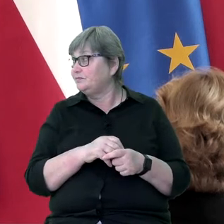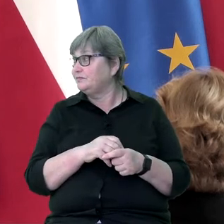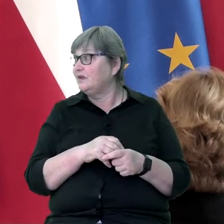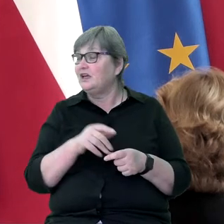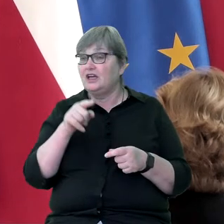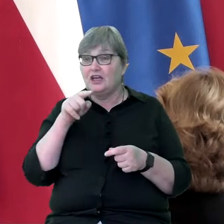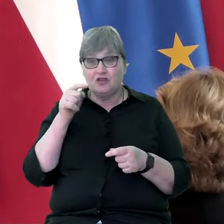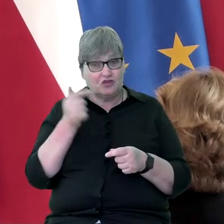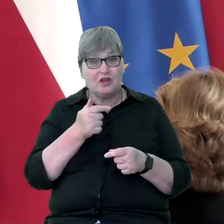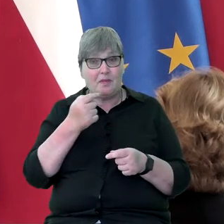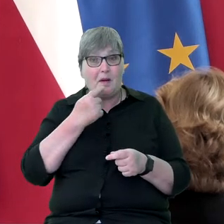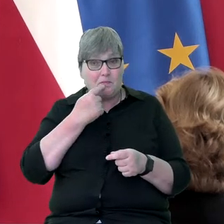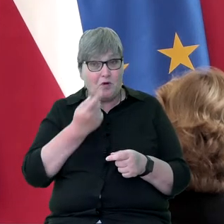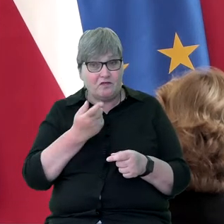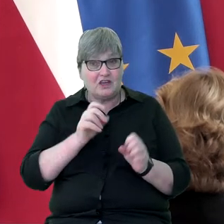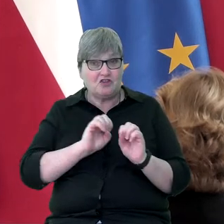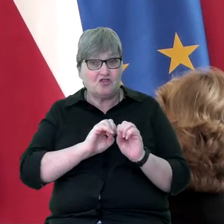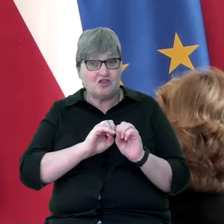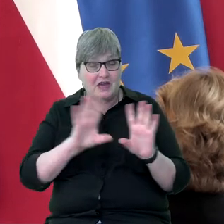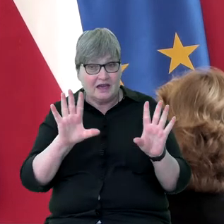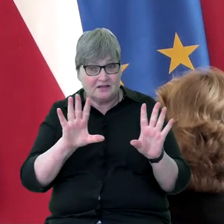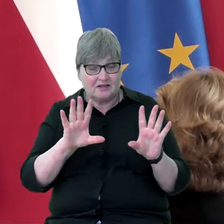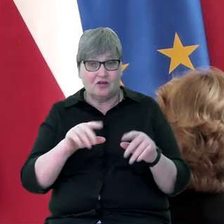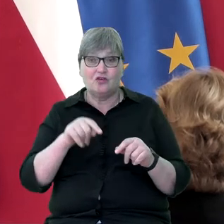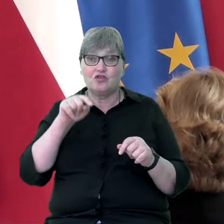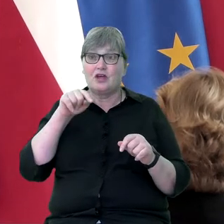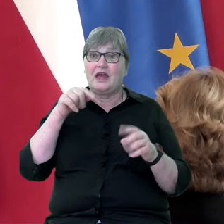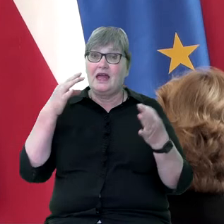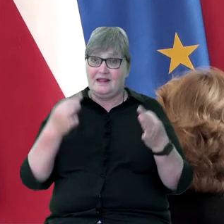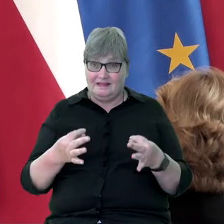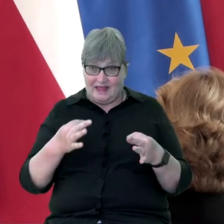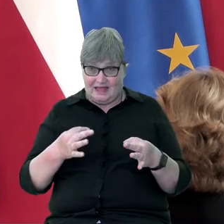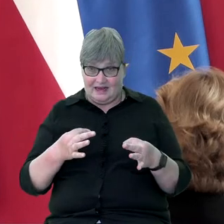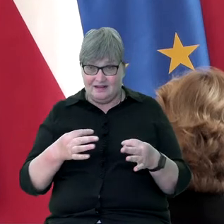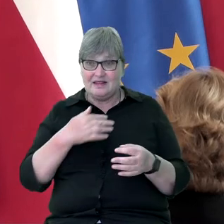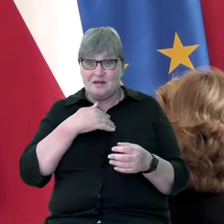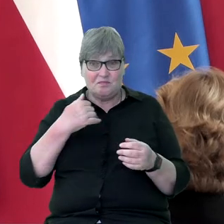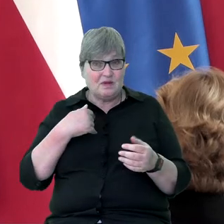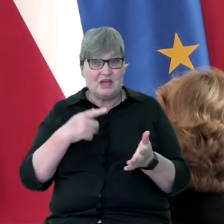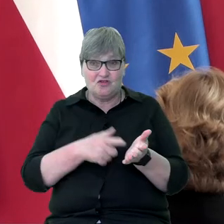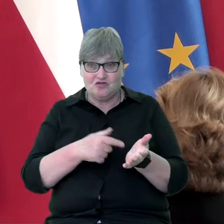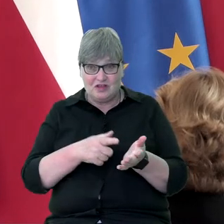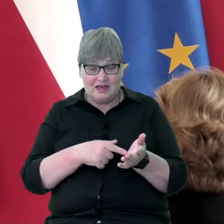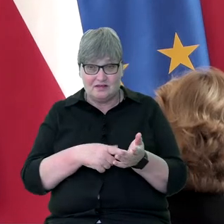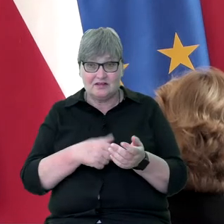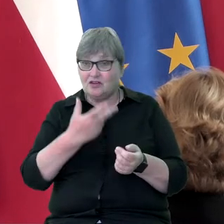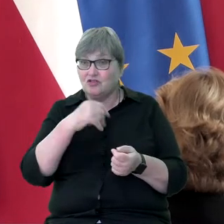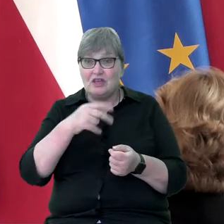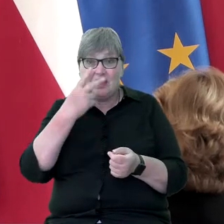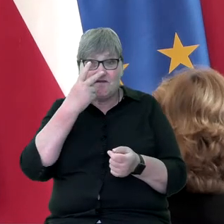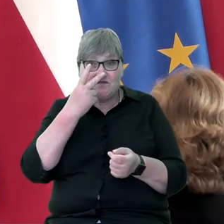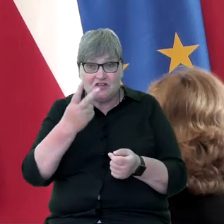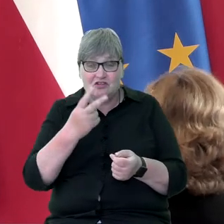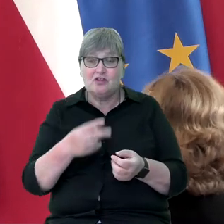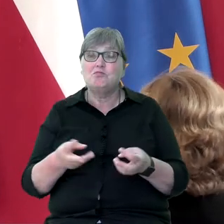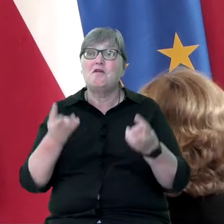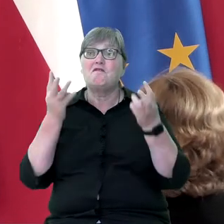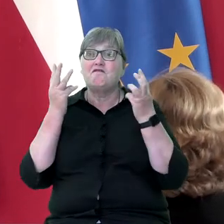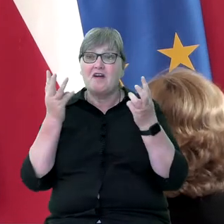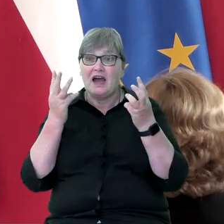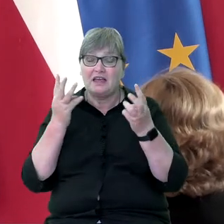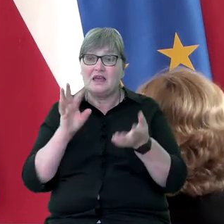podkreślić. My często już dzisiaj też z perspektywy czasu nie dostrzegamy wagi pewnych